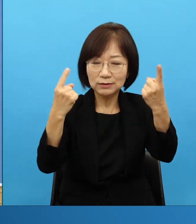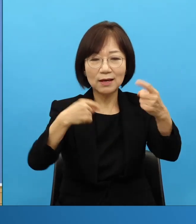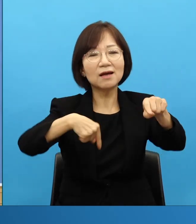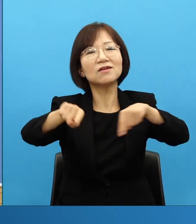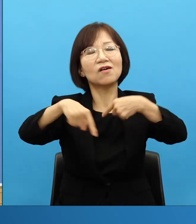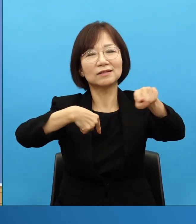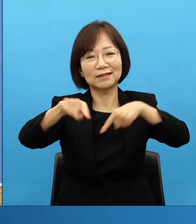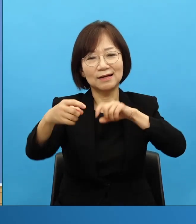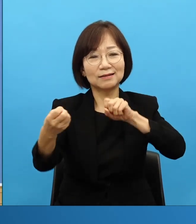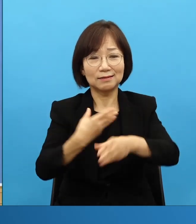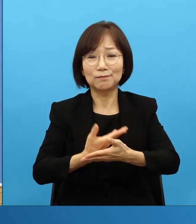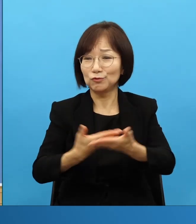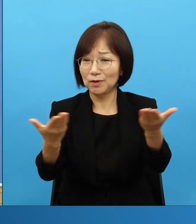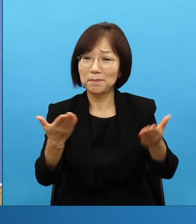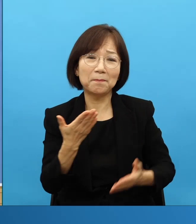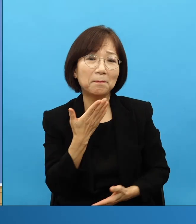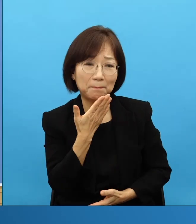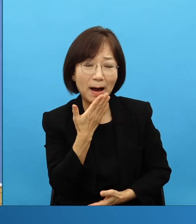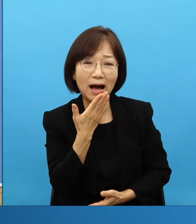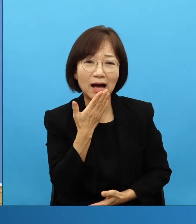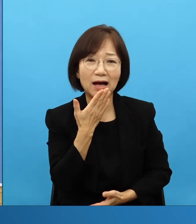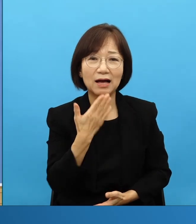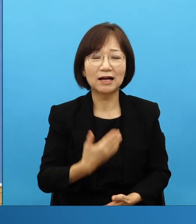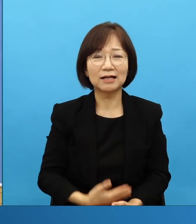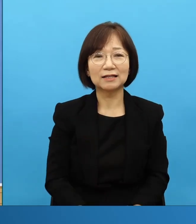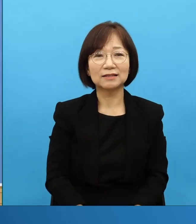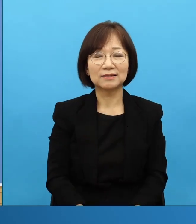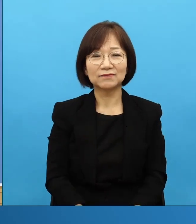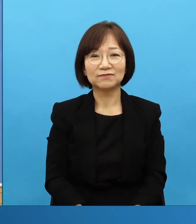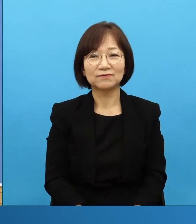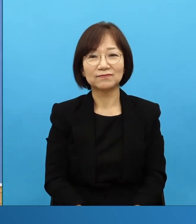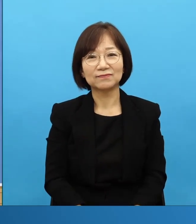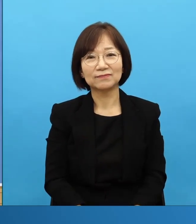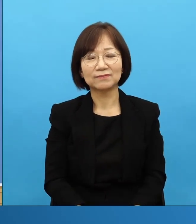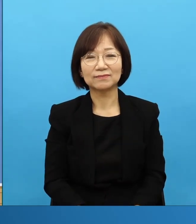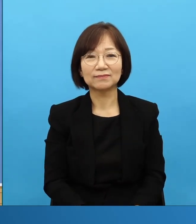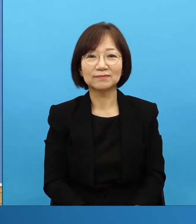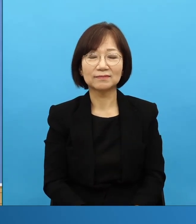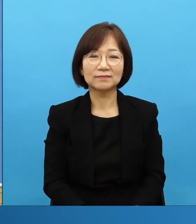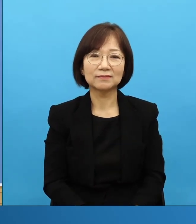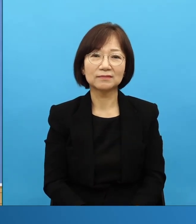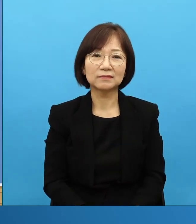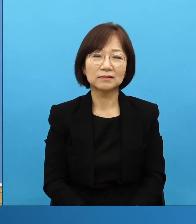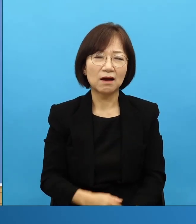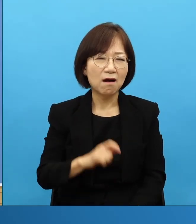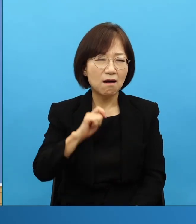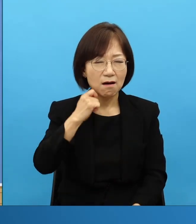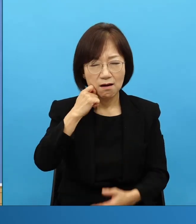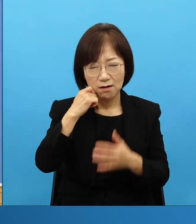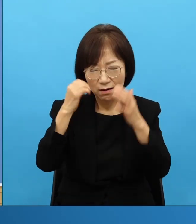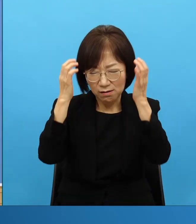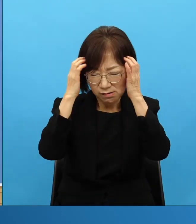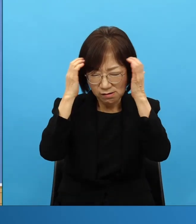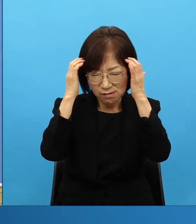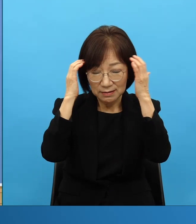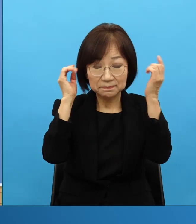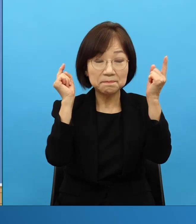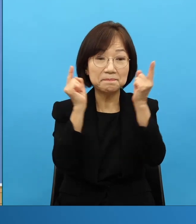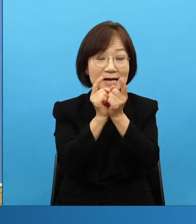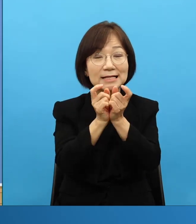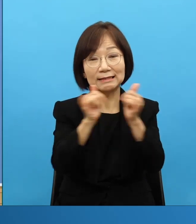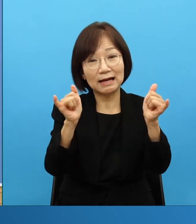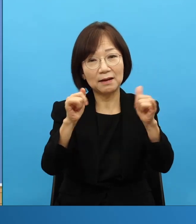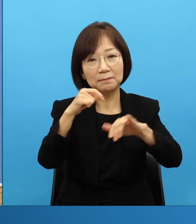it connects to your children who are studying abroad, to your businesses, to everywhere you are. 어려움 당하는 분들 낙심하지 마세요. Those who